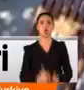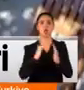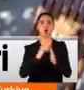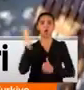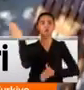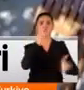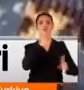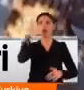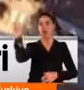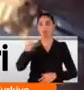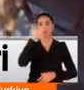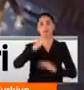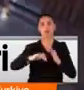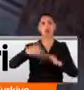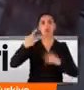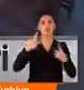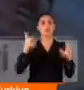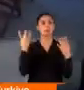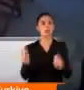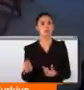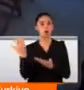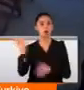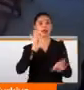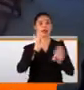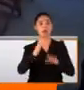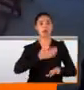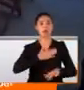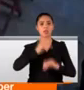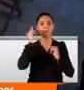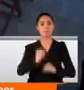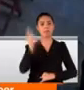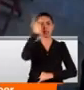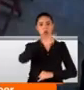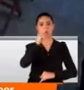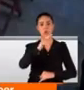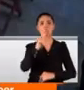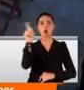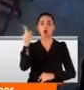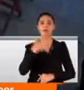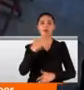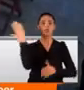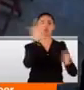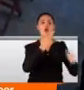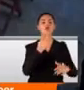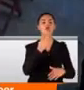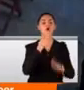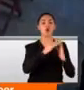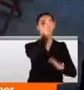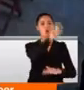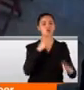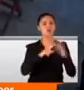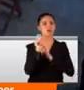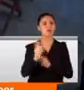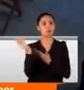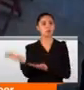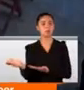Komşusunu darbeden adam ifadesinin ardından serbest bırakıldı. Kapısının önünü kirlettiği gerekçesiyle o da darp ettiği komşusundan şikayetçi